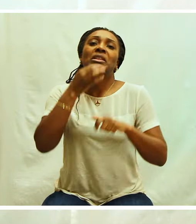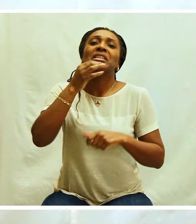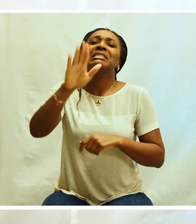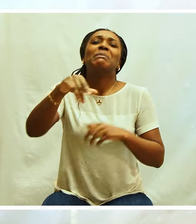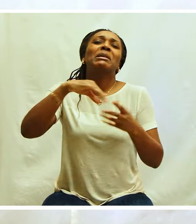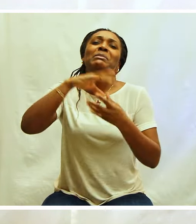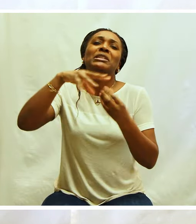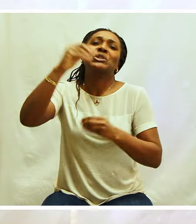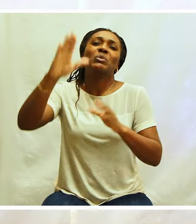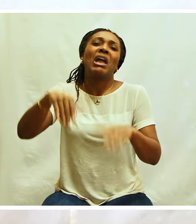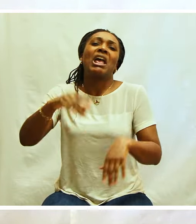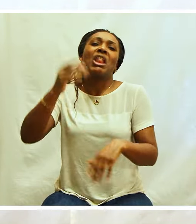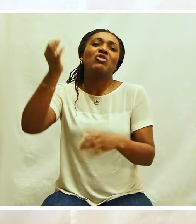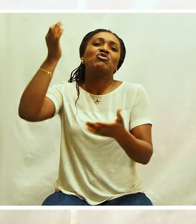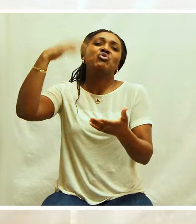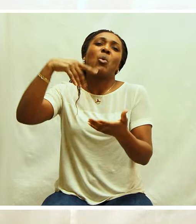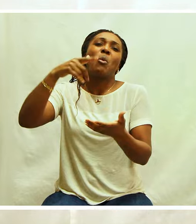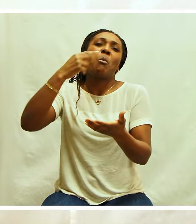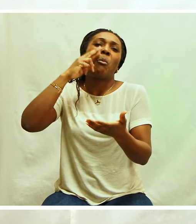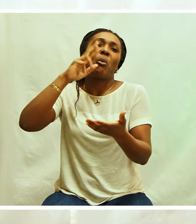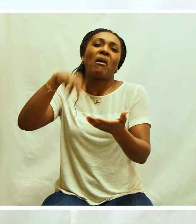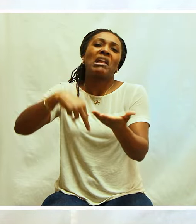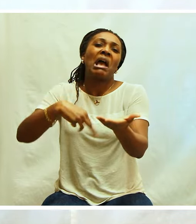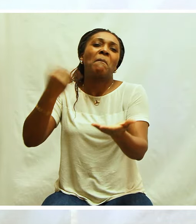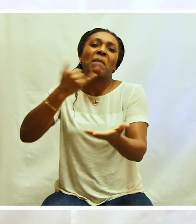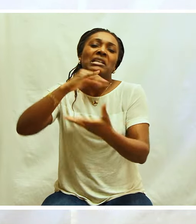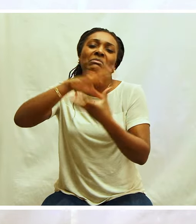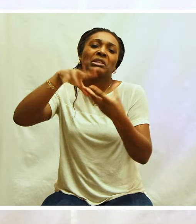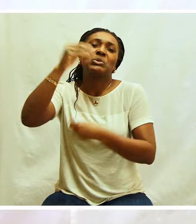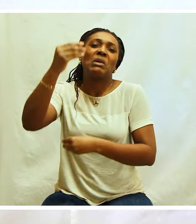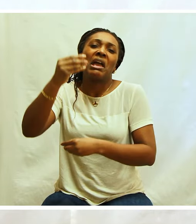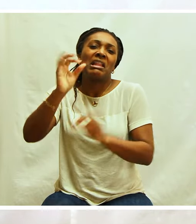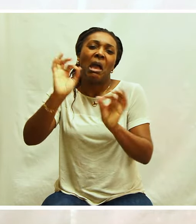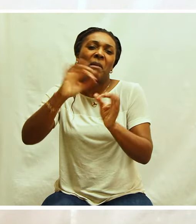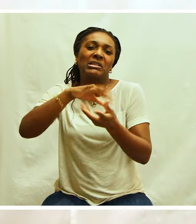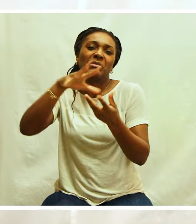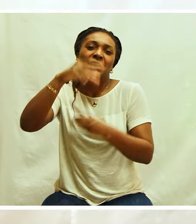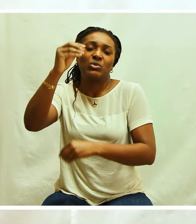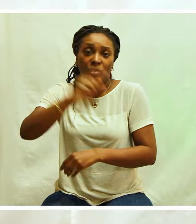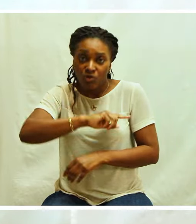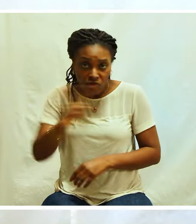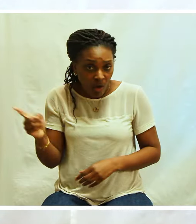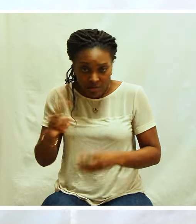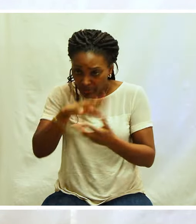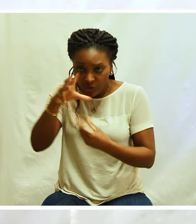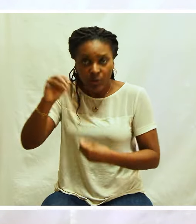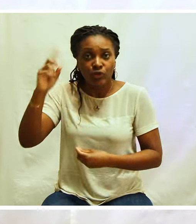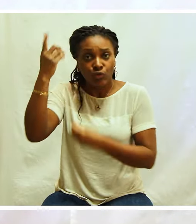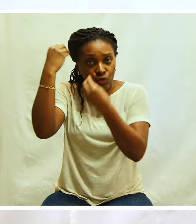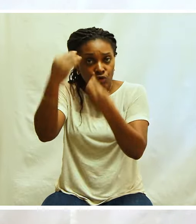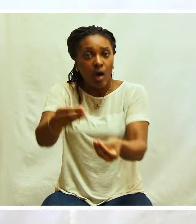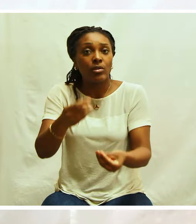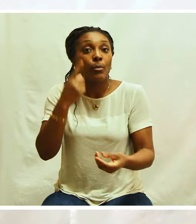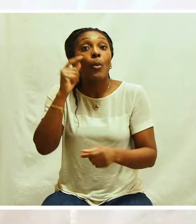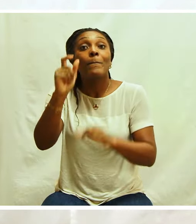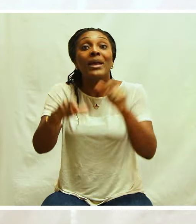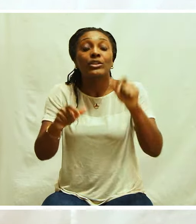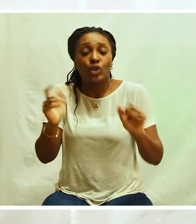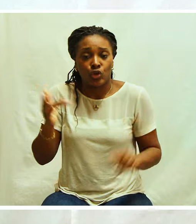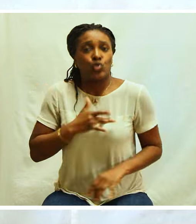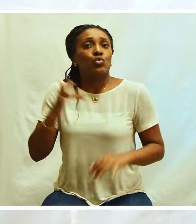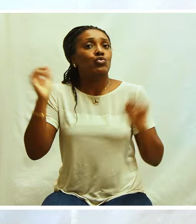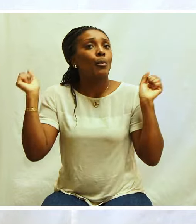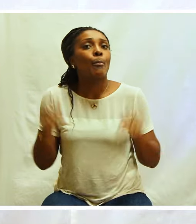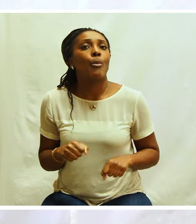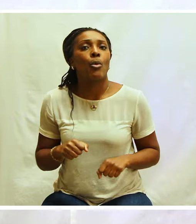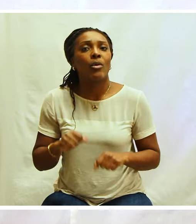Tous les dons sont bons parce qu'ils viennent de Dieu. C'est à toi de le mettre à profit pour ton prochain. Alors que tu sois une source de bénédiction, mon frère, ma sœur,